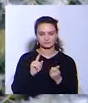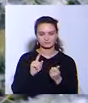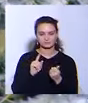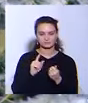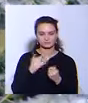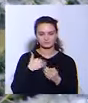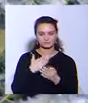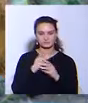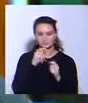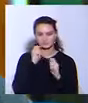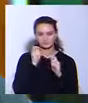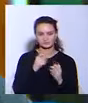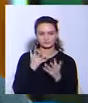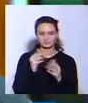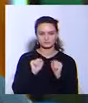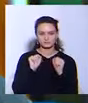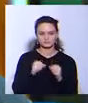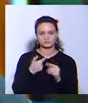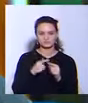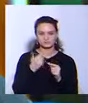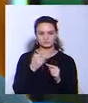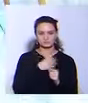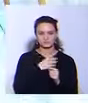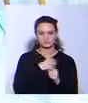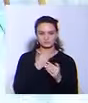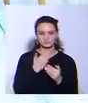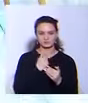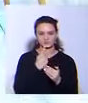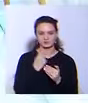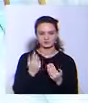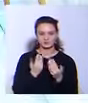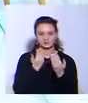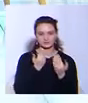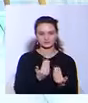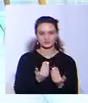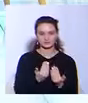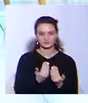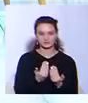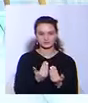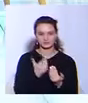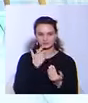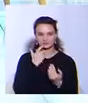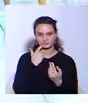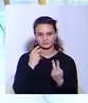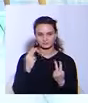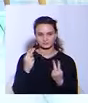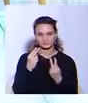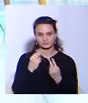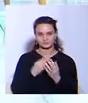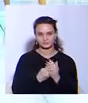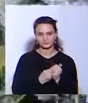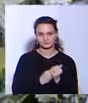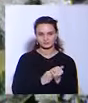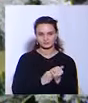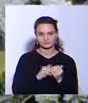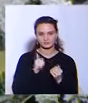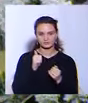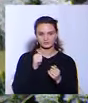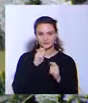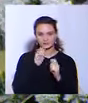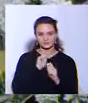გვაქვს საჩუქარი, თუ შეიძლება ეს ბროში არის ჩვენი ერთ-ერთი თქვენთვის და მადლობა მაყურებელს ვაჩვენო რა. ნახეთ როგორი